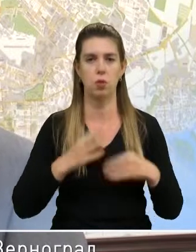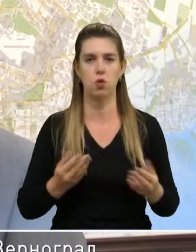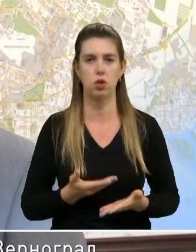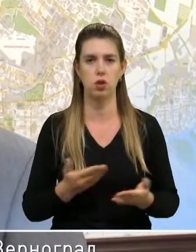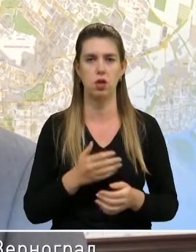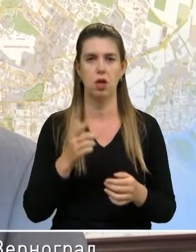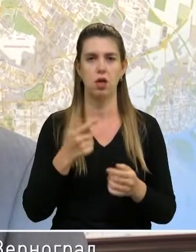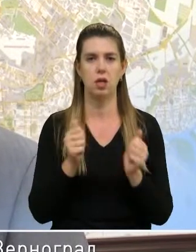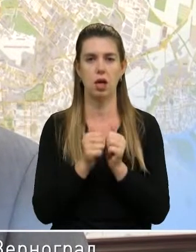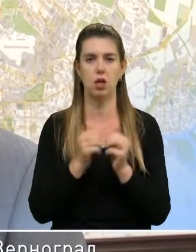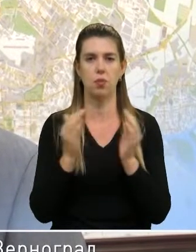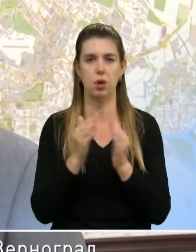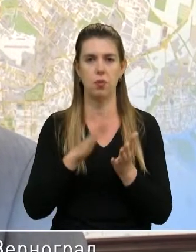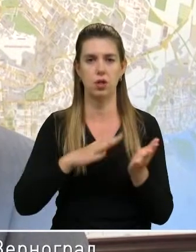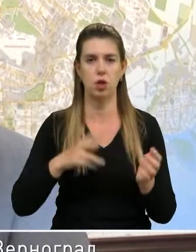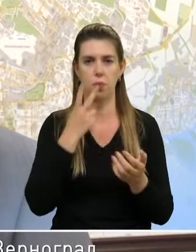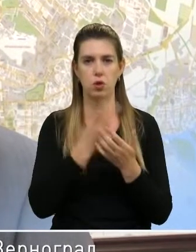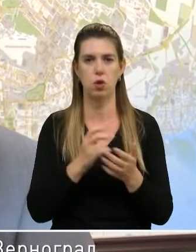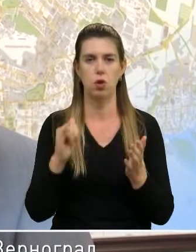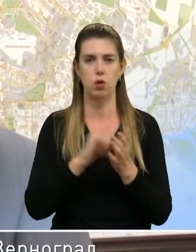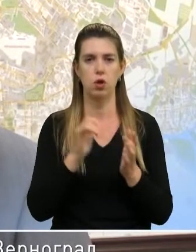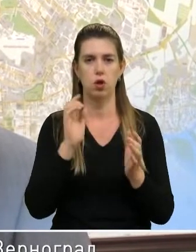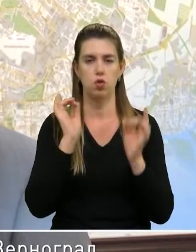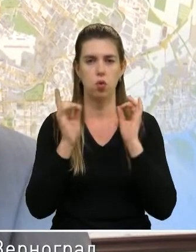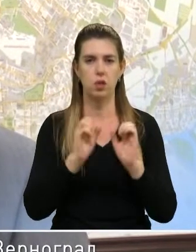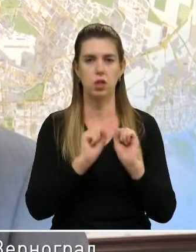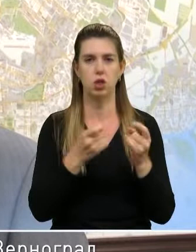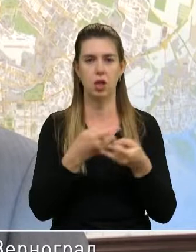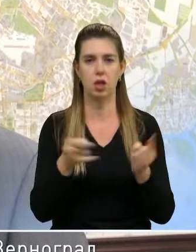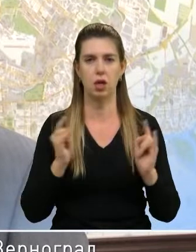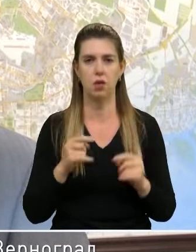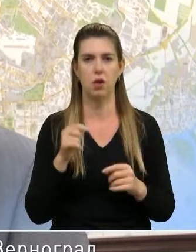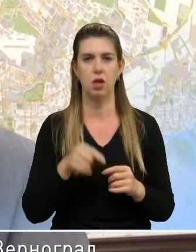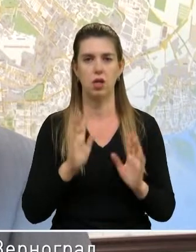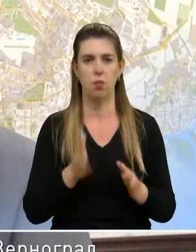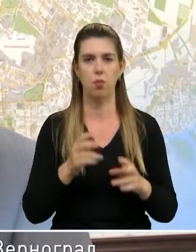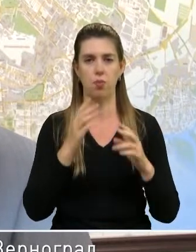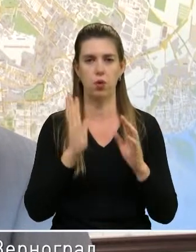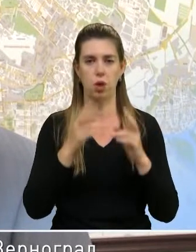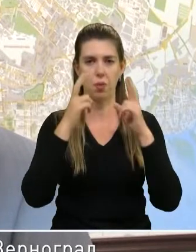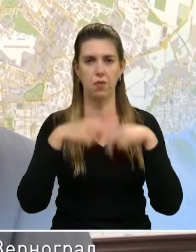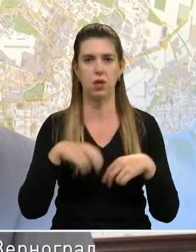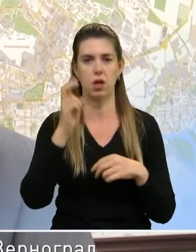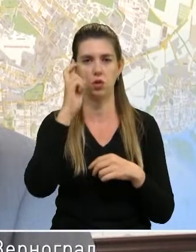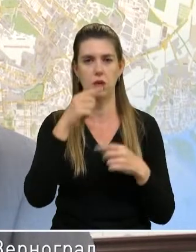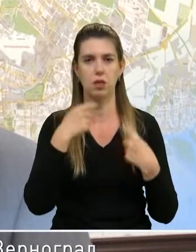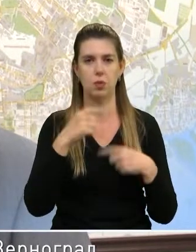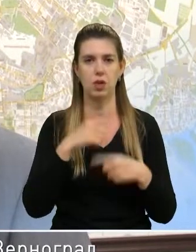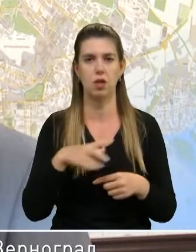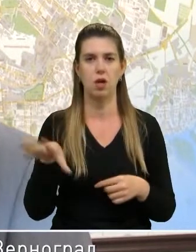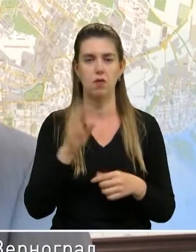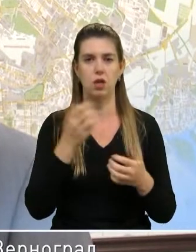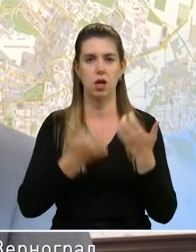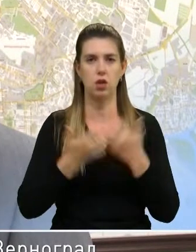жилой застройки на всем протяжении предусмотрено устройство шумозащитных экранов. Это было проверено в государственной экспертизе. Все